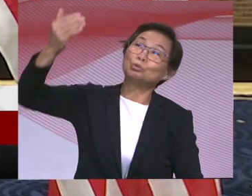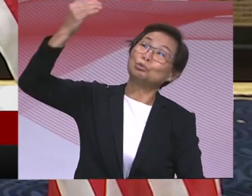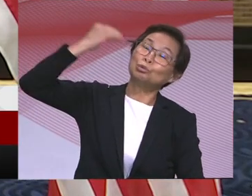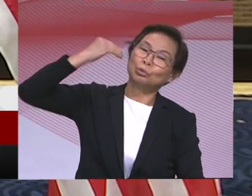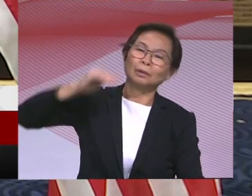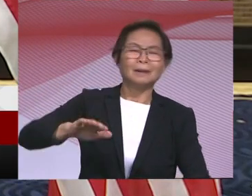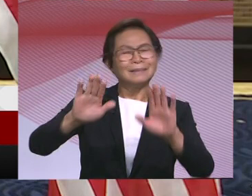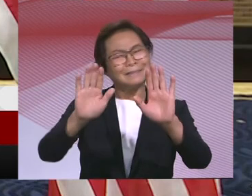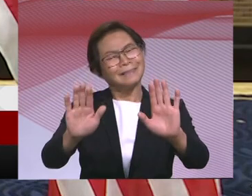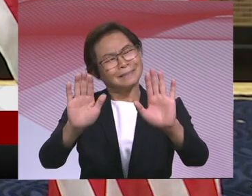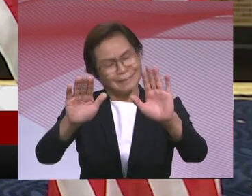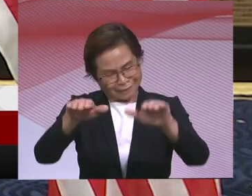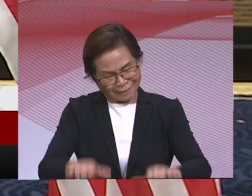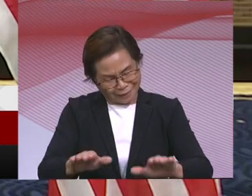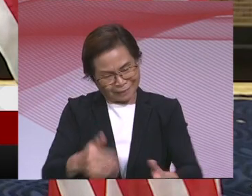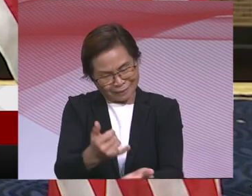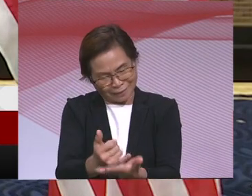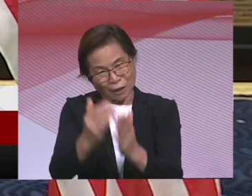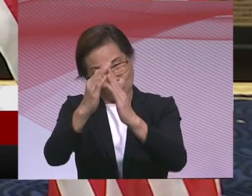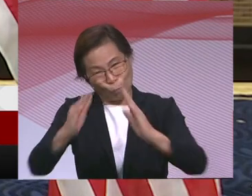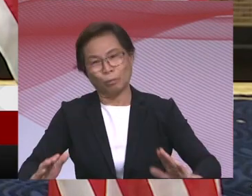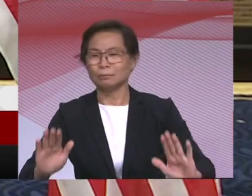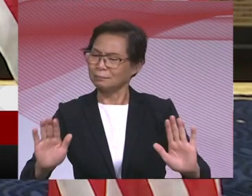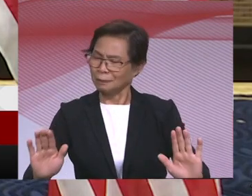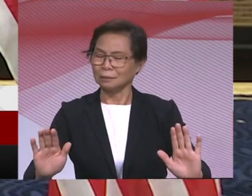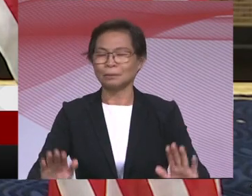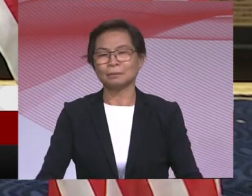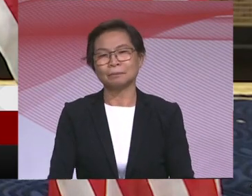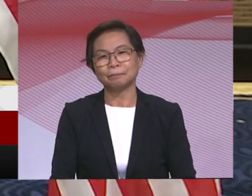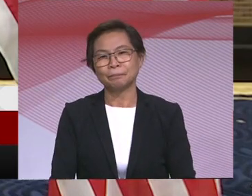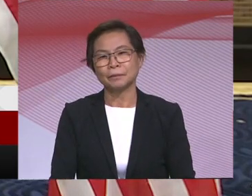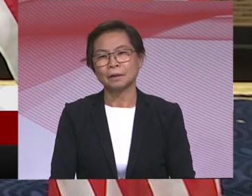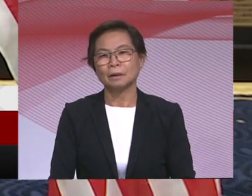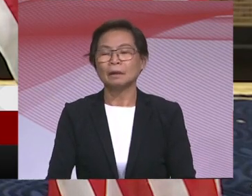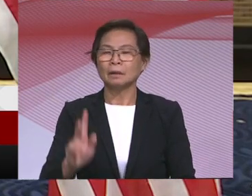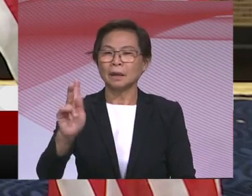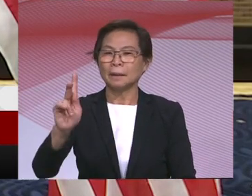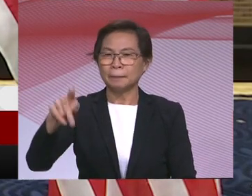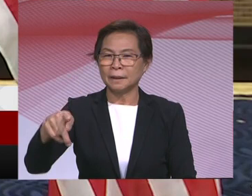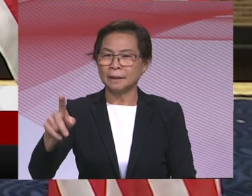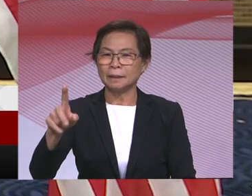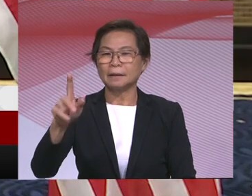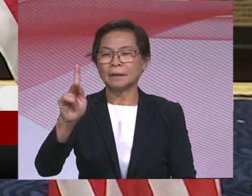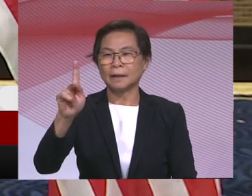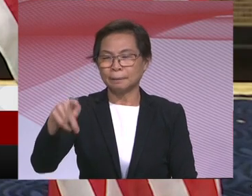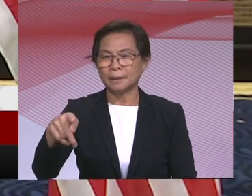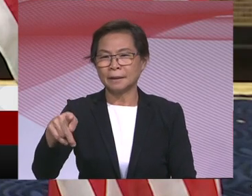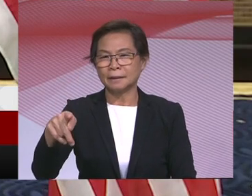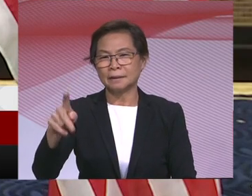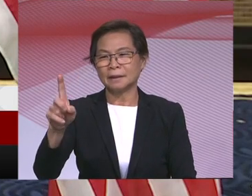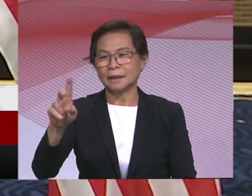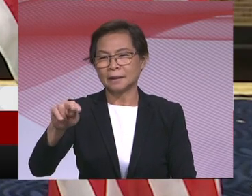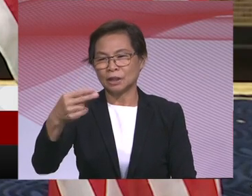just stay at home Hai Kementerian Perdagangan dalam negeri dan hal-hal